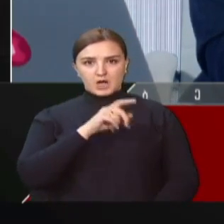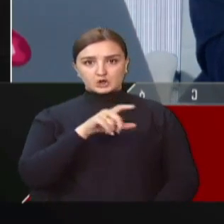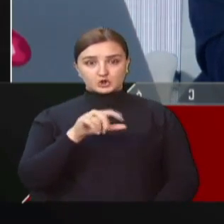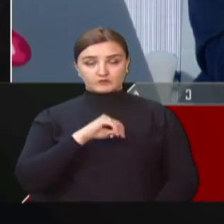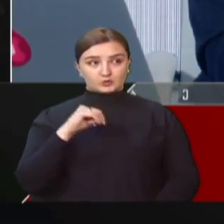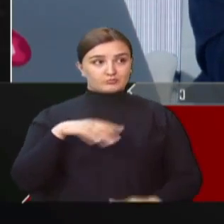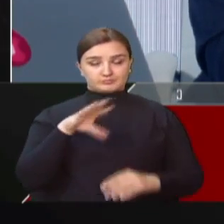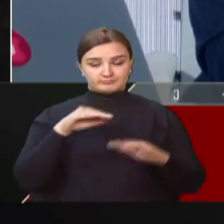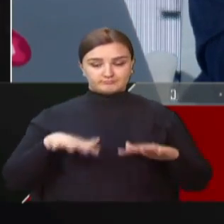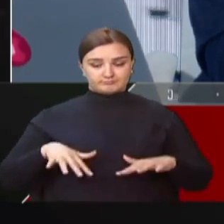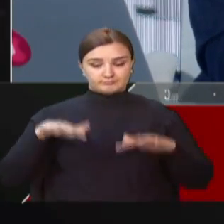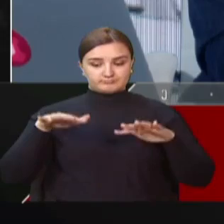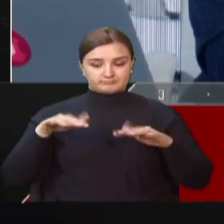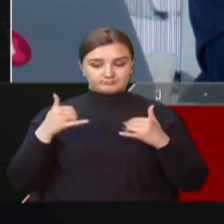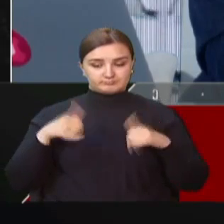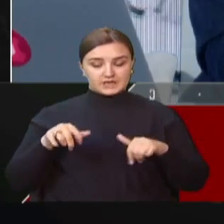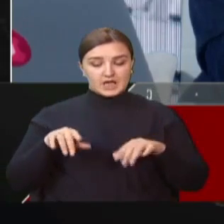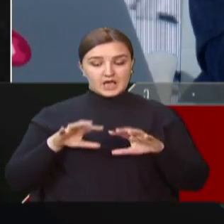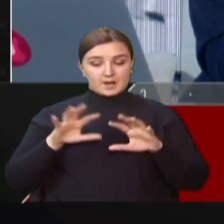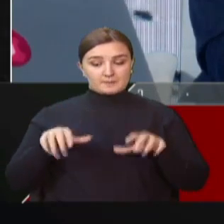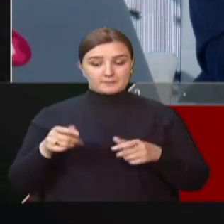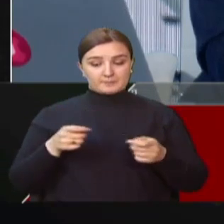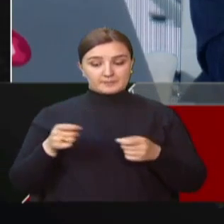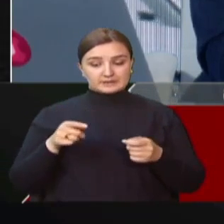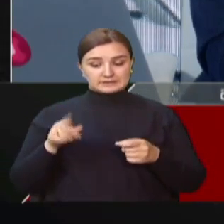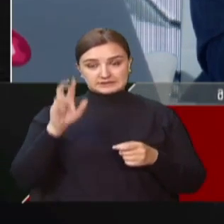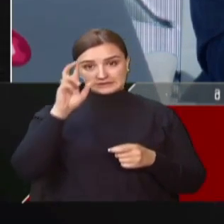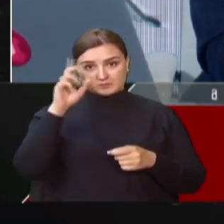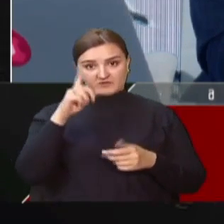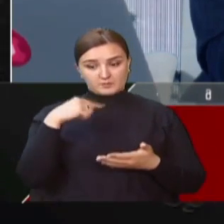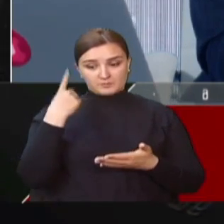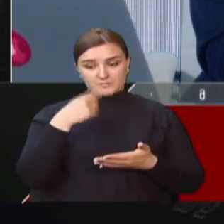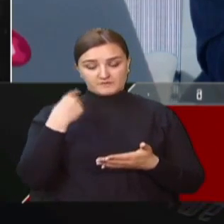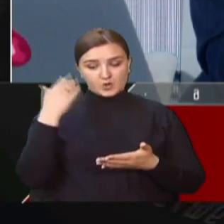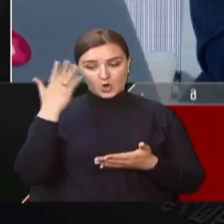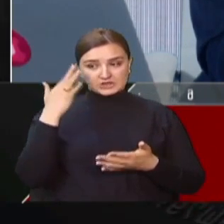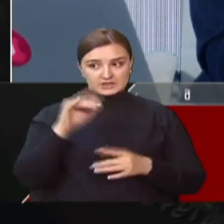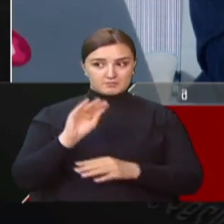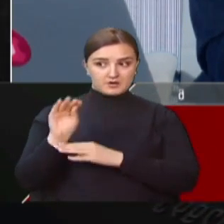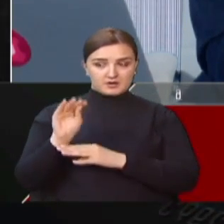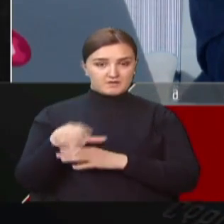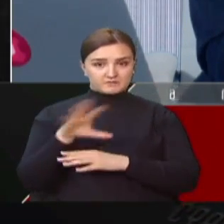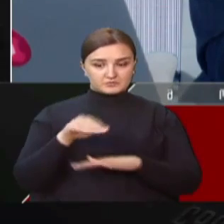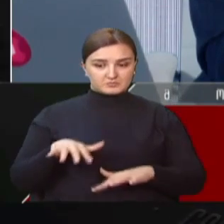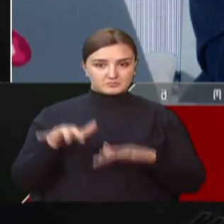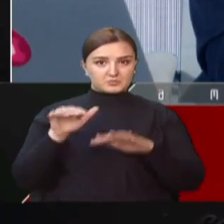რომ საქართველოს პრეზიდენტი სახელმწიფოს პირველი პირი მართულ პარტიას აკრიტიკებს?